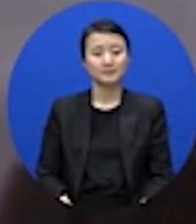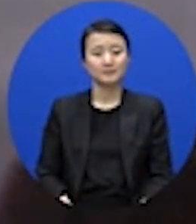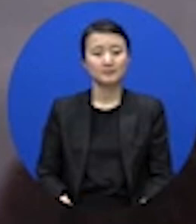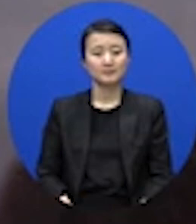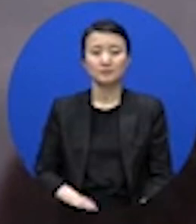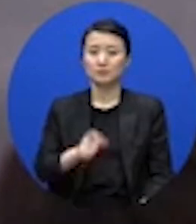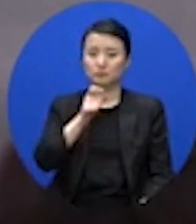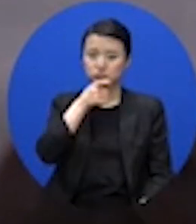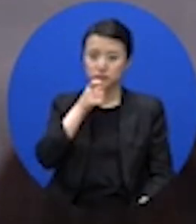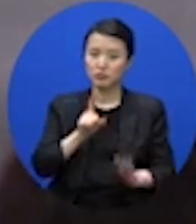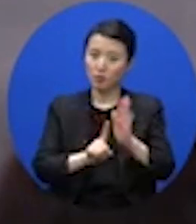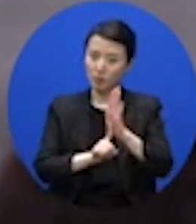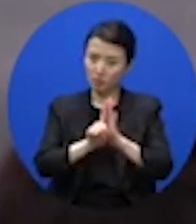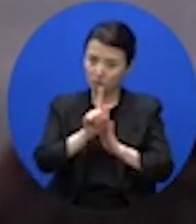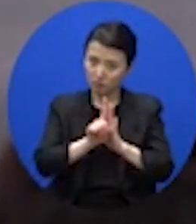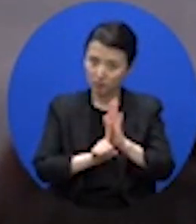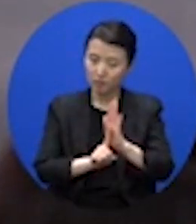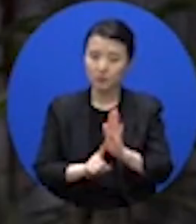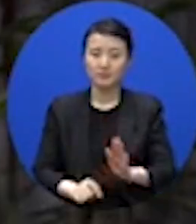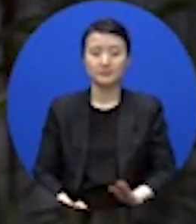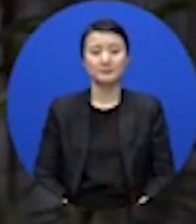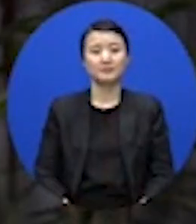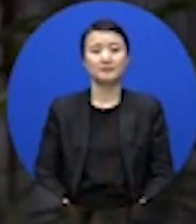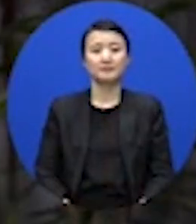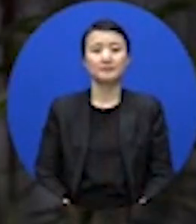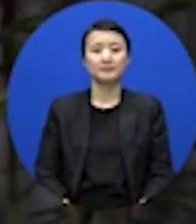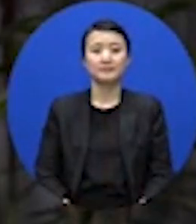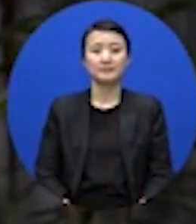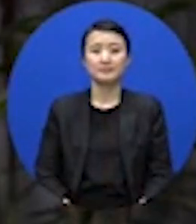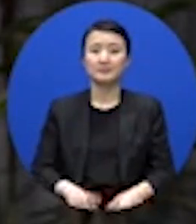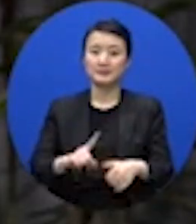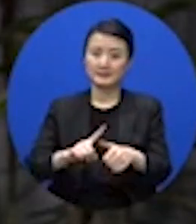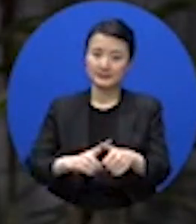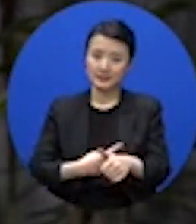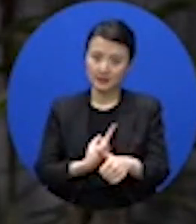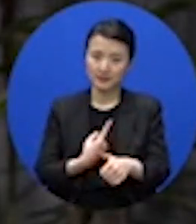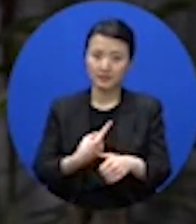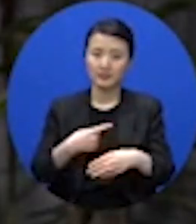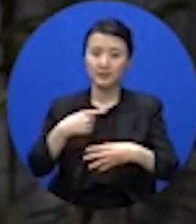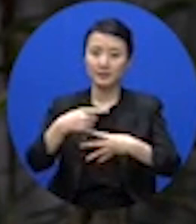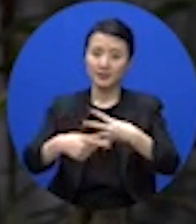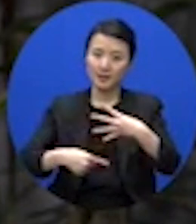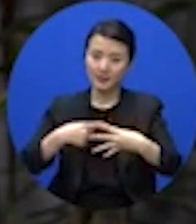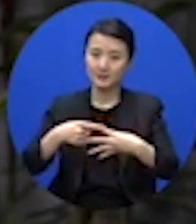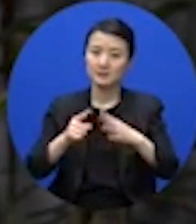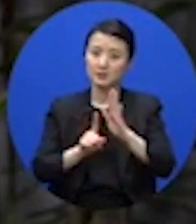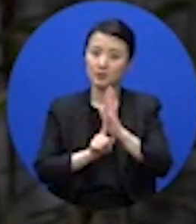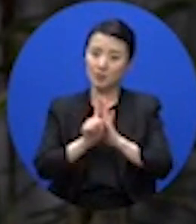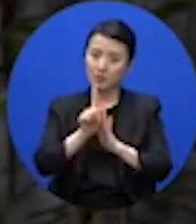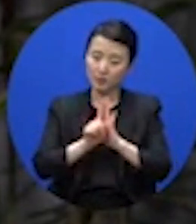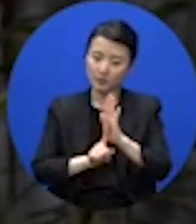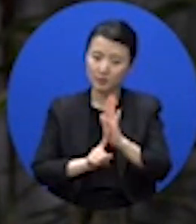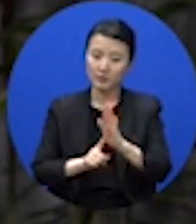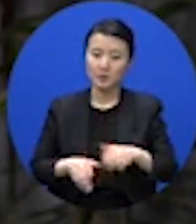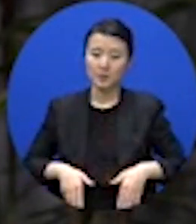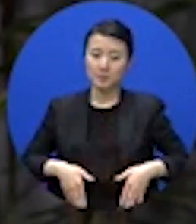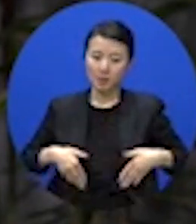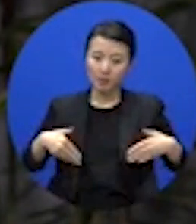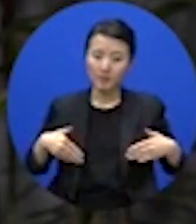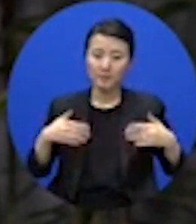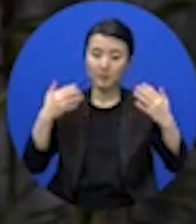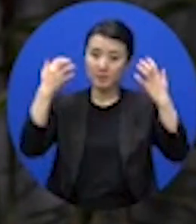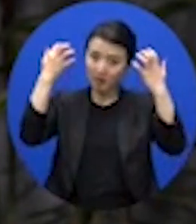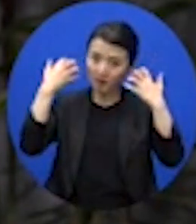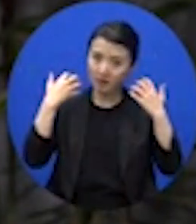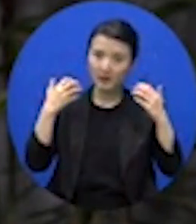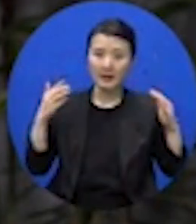뭐 물의 온도도 있을 거고요. 또 자연의 계절의 온도가 있지 않겠어요? 예, 계절이라면 뭐 봄,